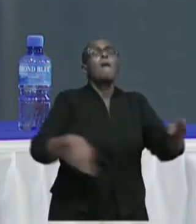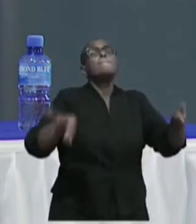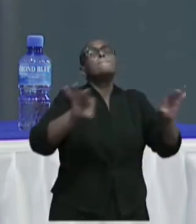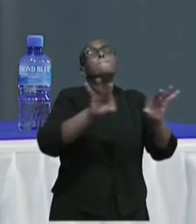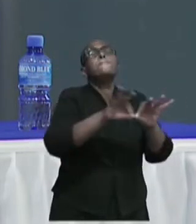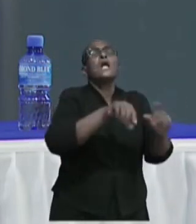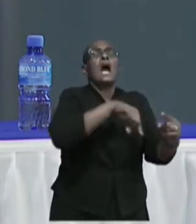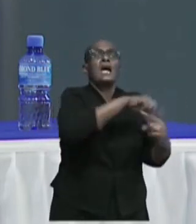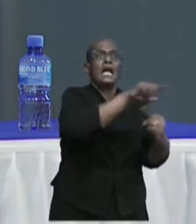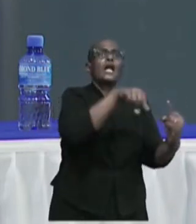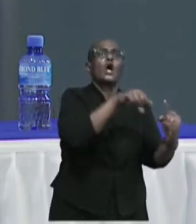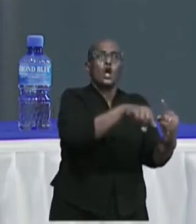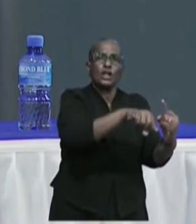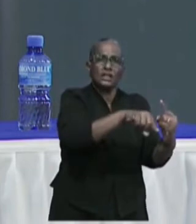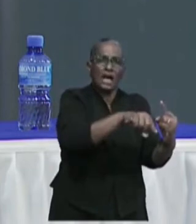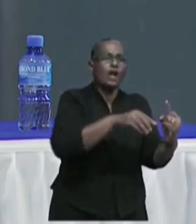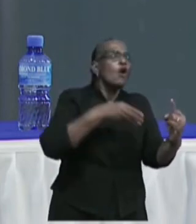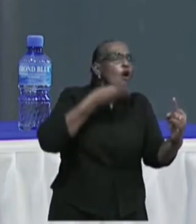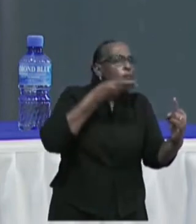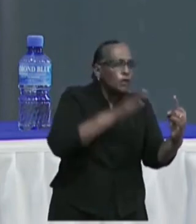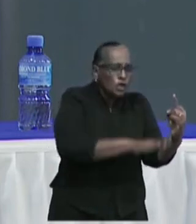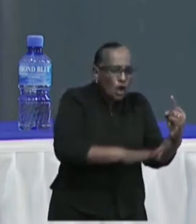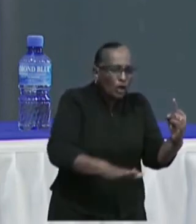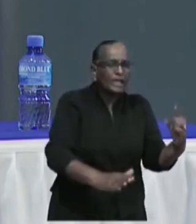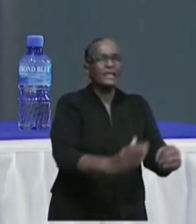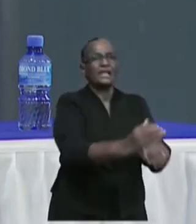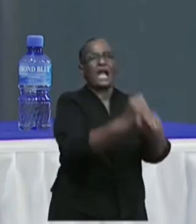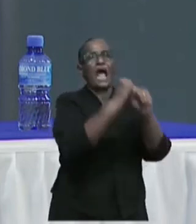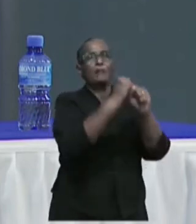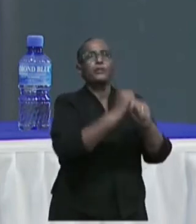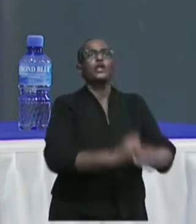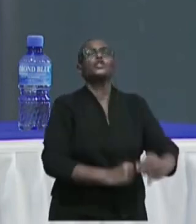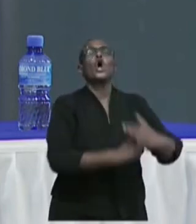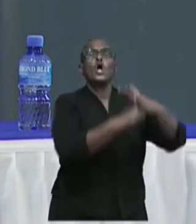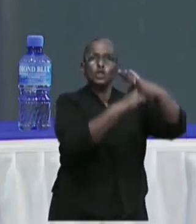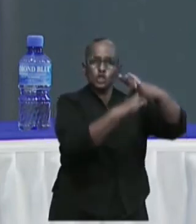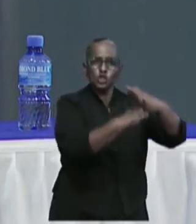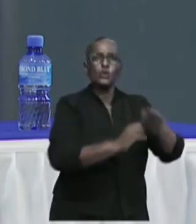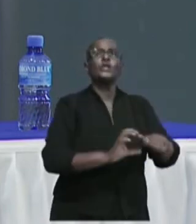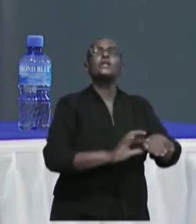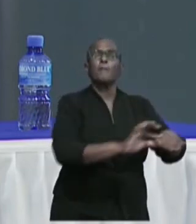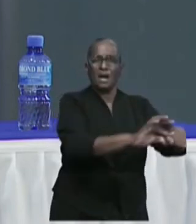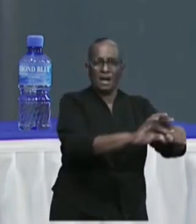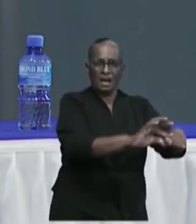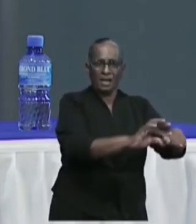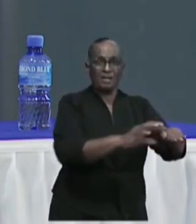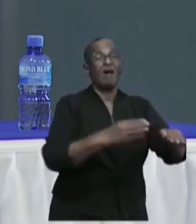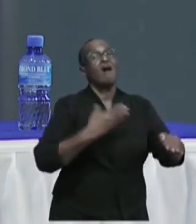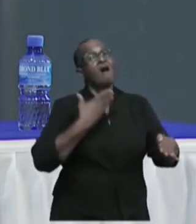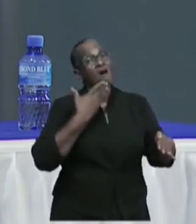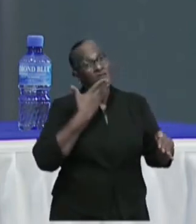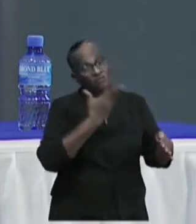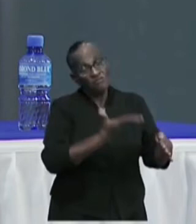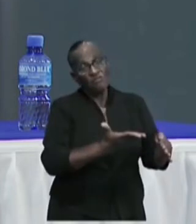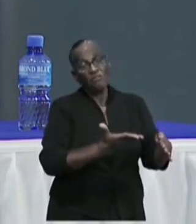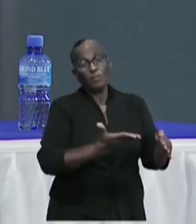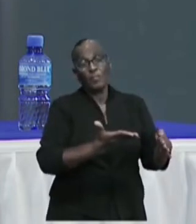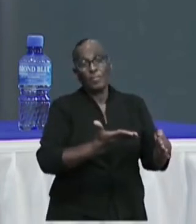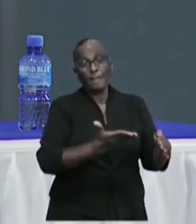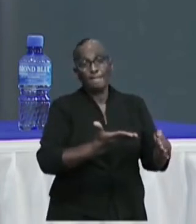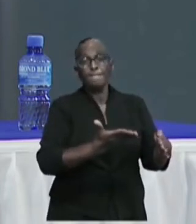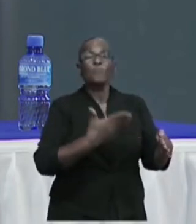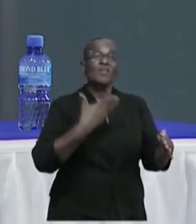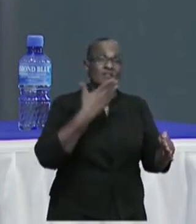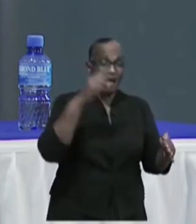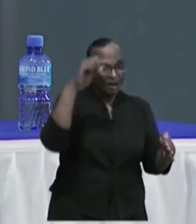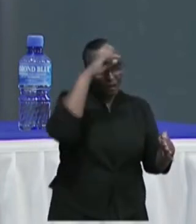spelen om de jongere kinderen daarbij te begeleiden. We vragen aan